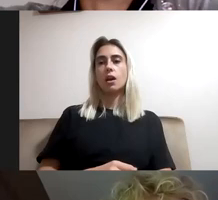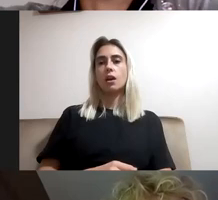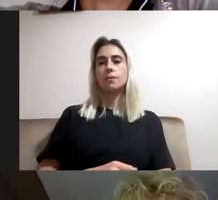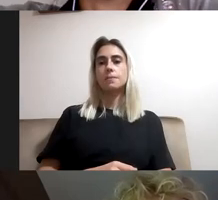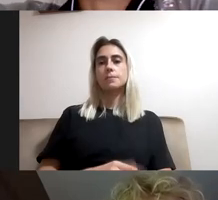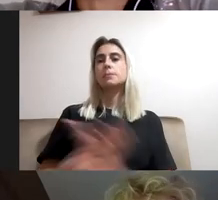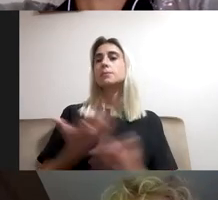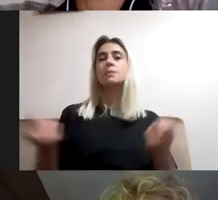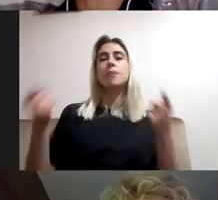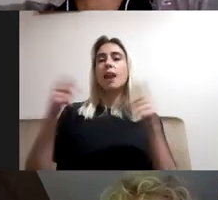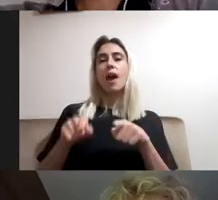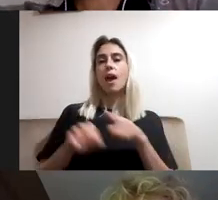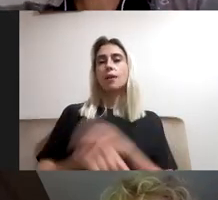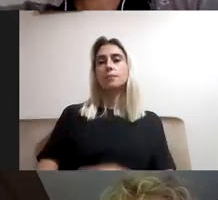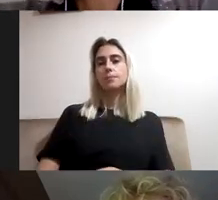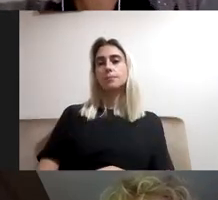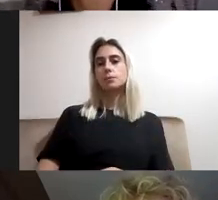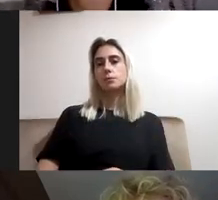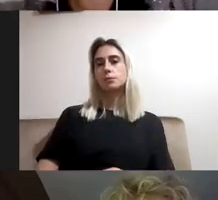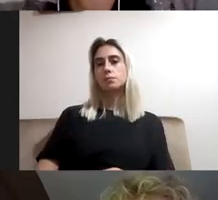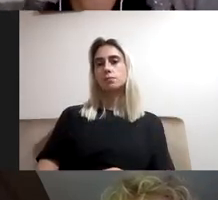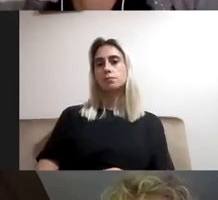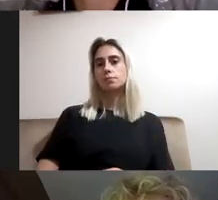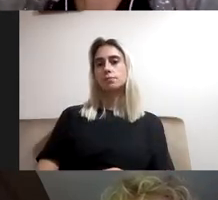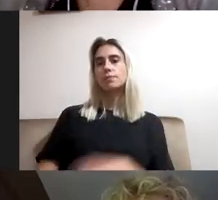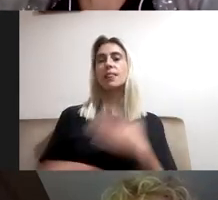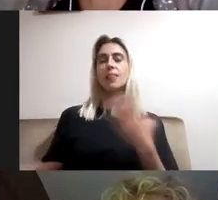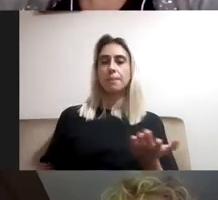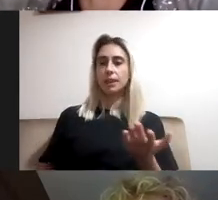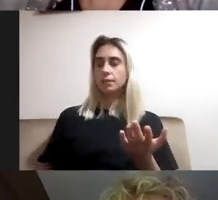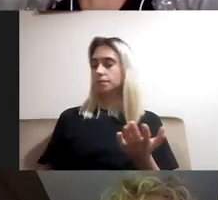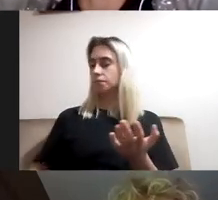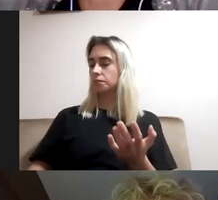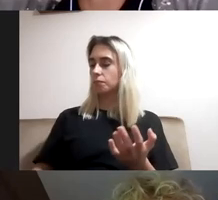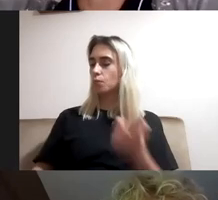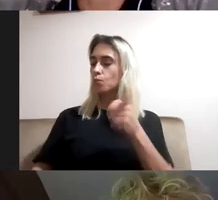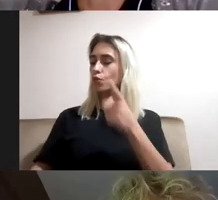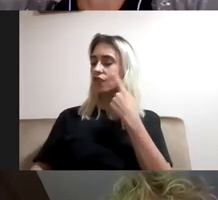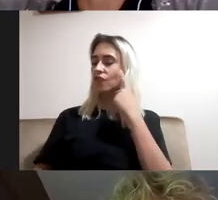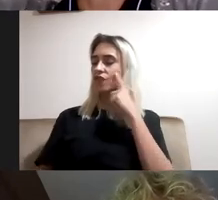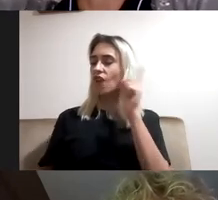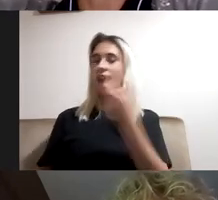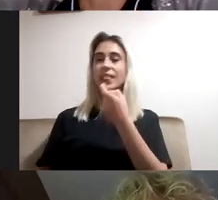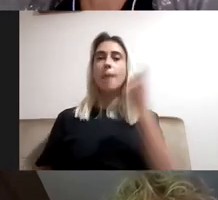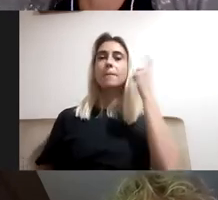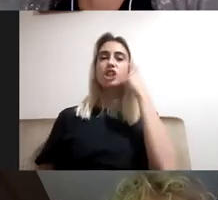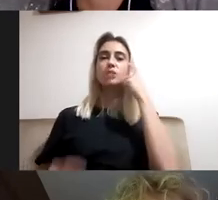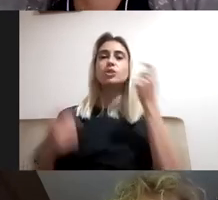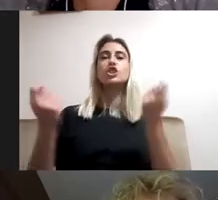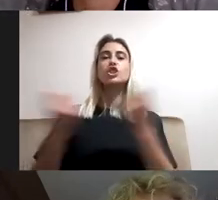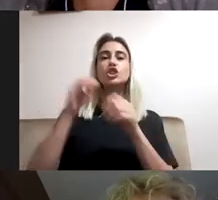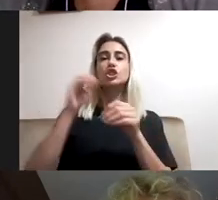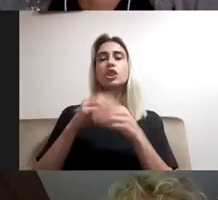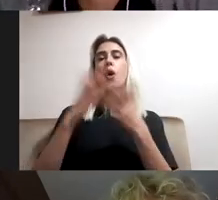araya geleceksiniz? Tabii onda kesinlikle hemfikiriz. Yani zaten bu farkındalık, bilinçlendirme işin başında zaten